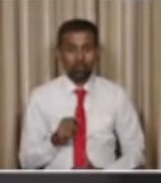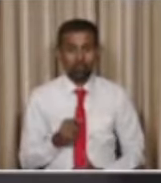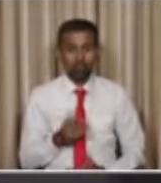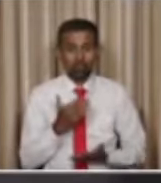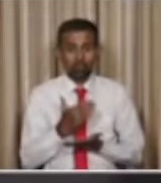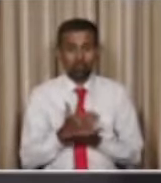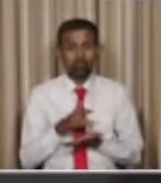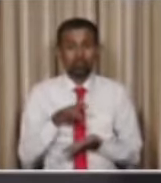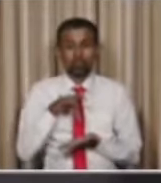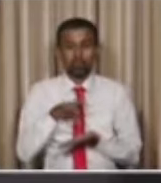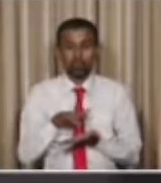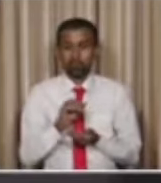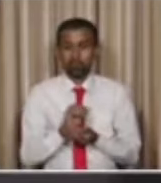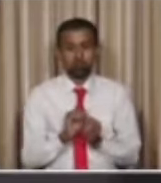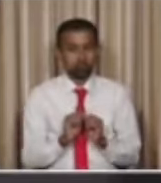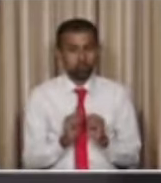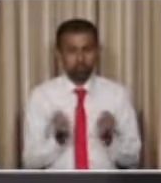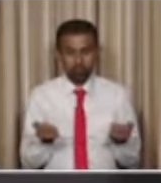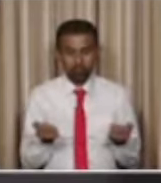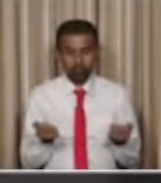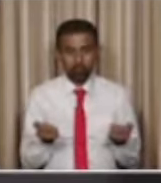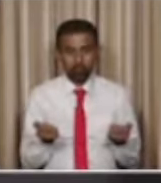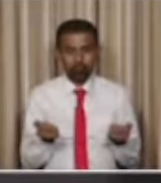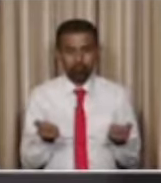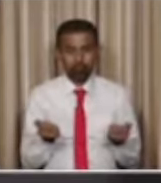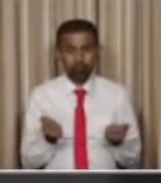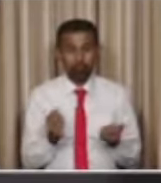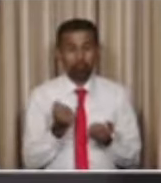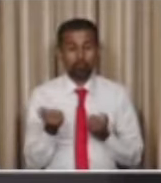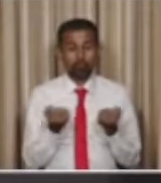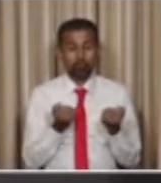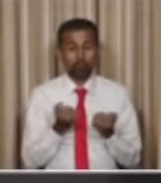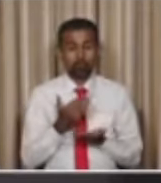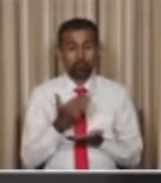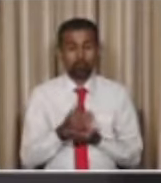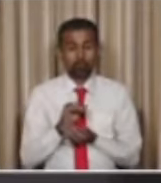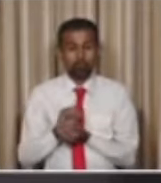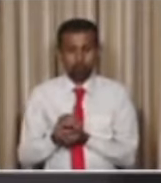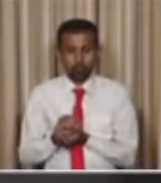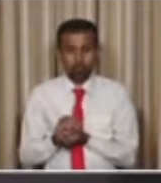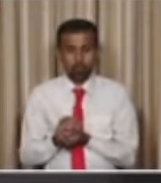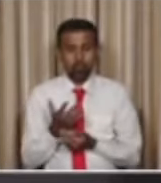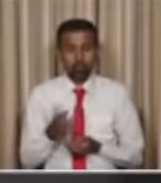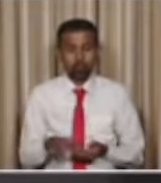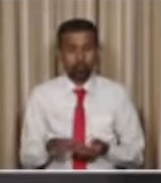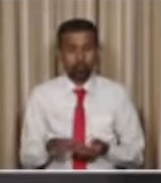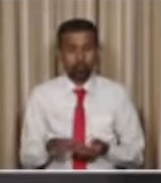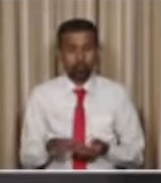ದುನ್ನೆ ಹೆ ತನಕ್ ತಿಬುನೆ ಹೆ ಎನಿಸಾ ಸುವಸರಿಯ ನವತ್ತ ಗಂಡ ಸಿದ್ಧ ಉನೆ ಹರ್ಷದ ಸಿಲ್ಲೋ ಎಮೆತ್ತುಮಾಟ